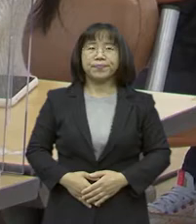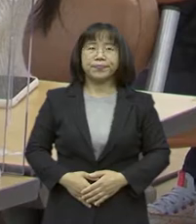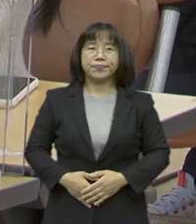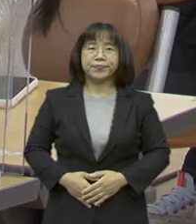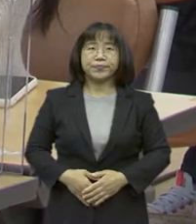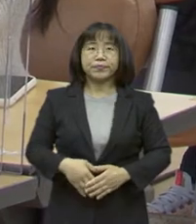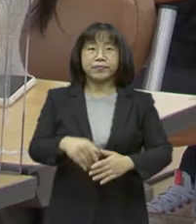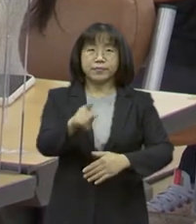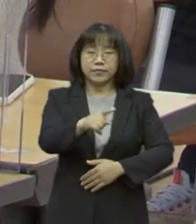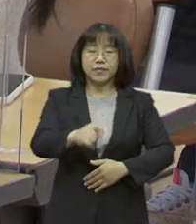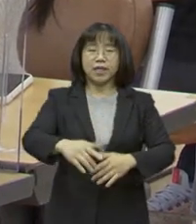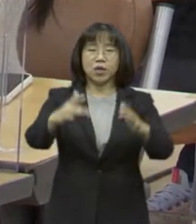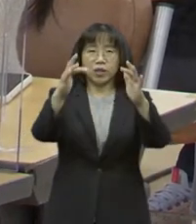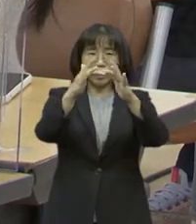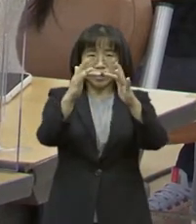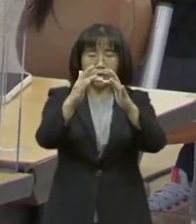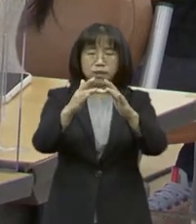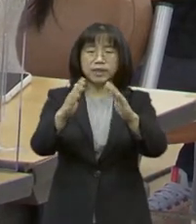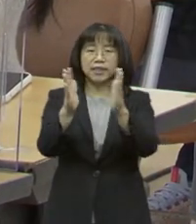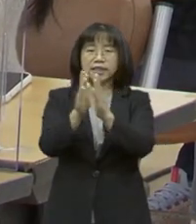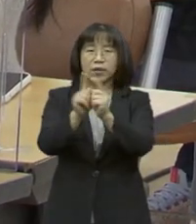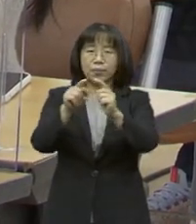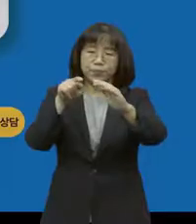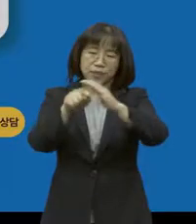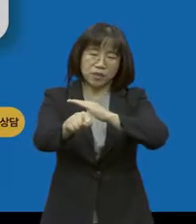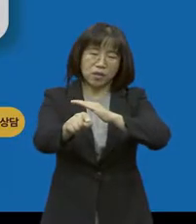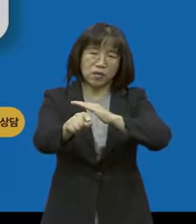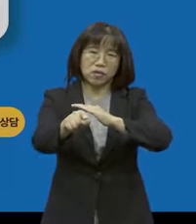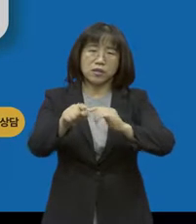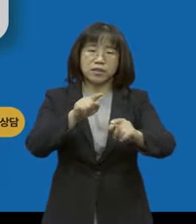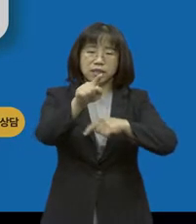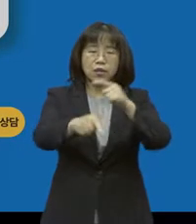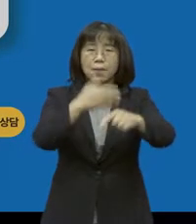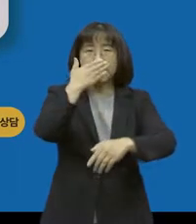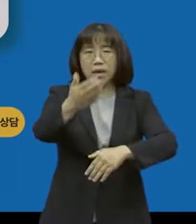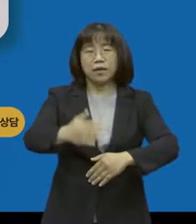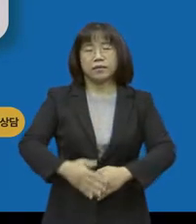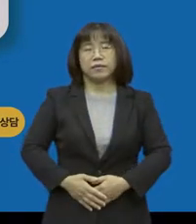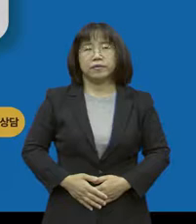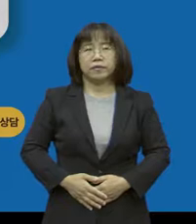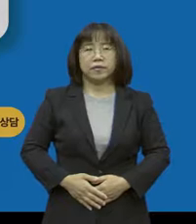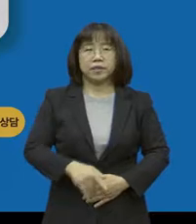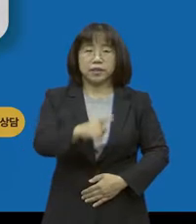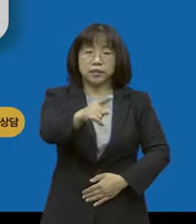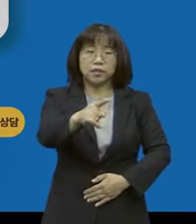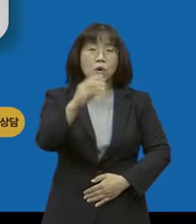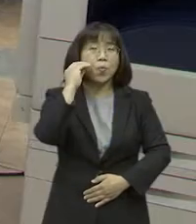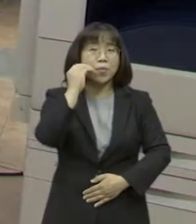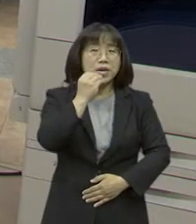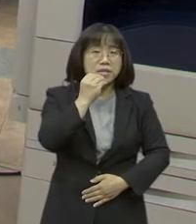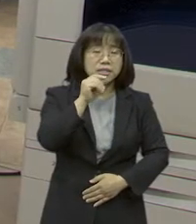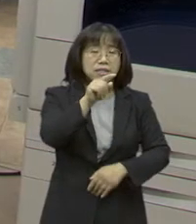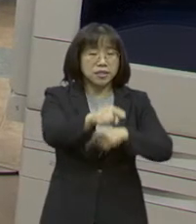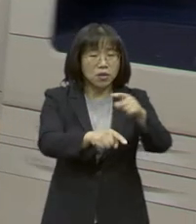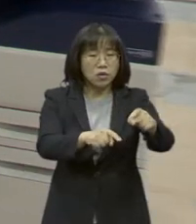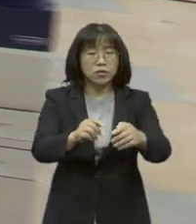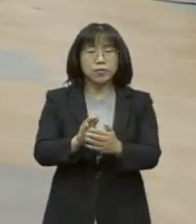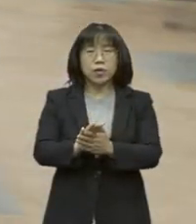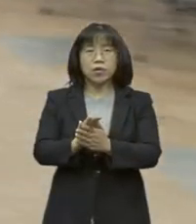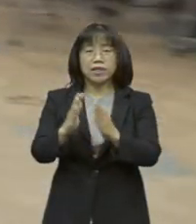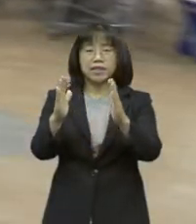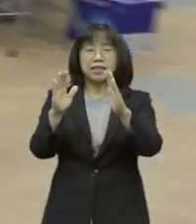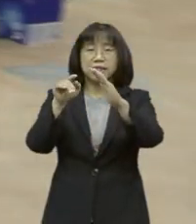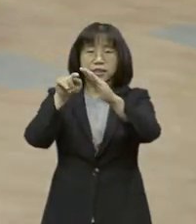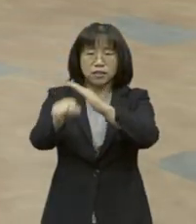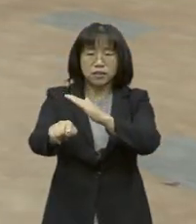온 오프라인 신청을 병행합니다 온라인 신청은 전용 사이트를 통해 현장 신청은 강서